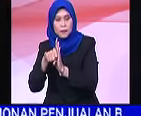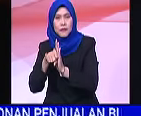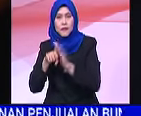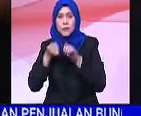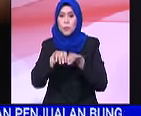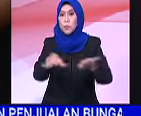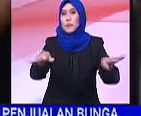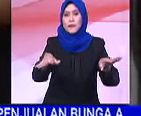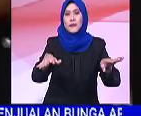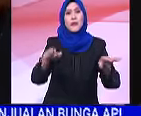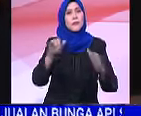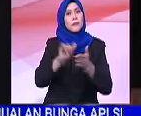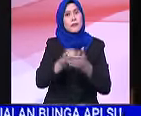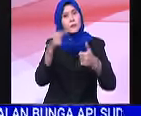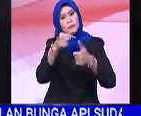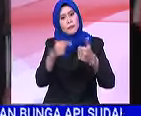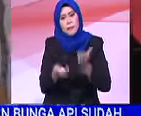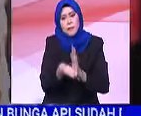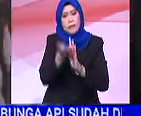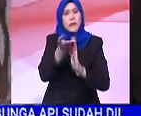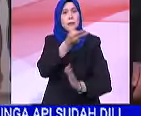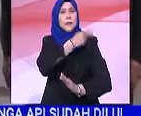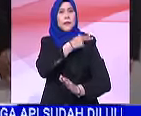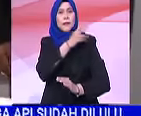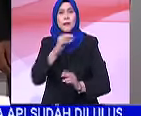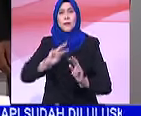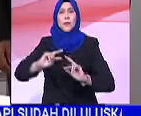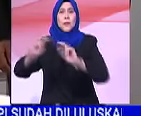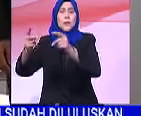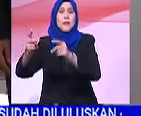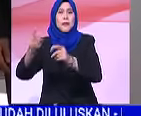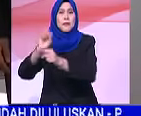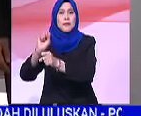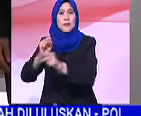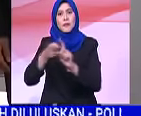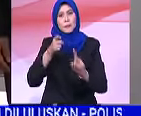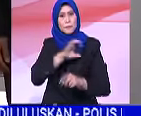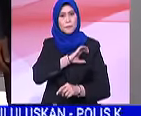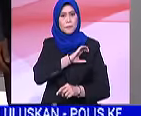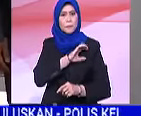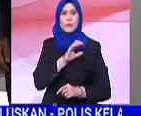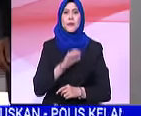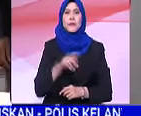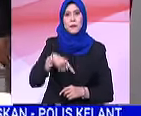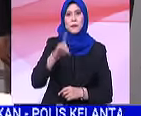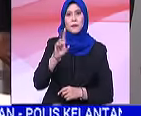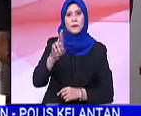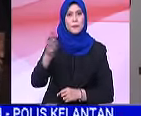ini antara lain menyentuh berkenaan kenaikan pangkat dan pertukaran jawatan dalam PDRM.